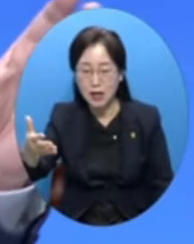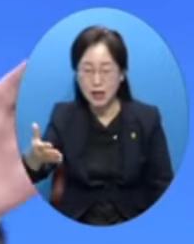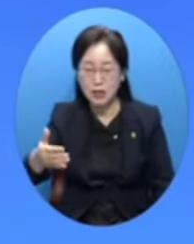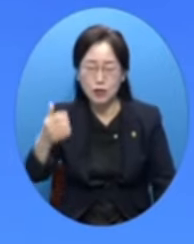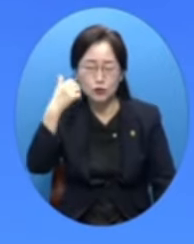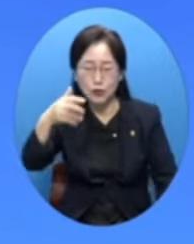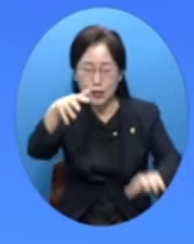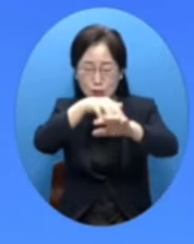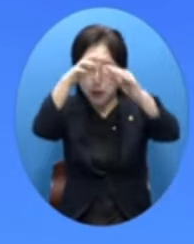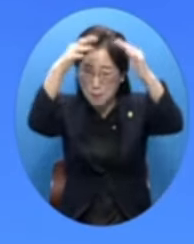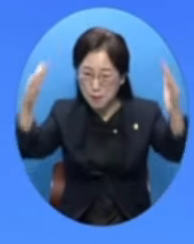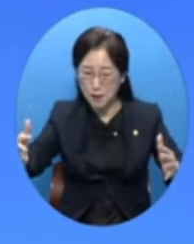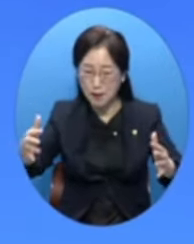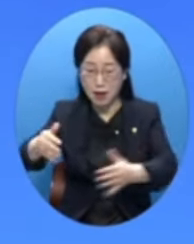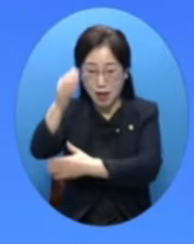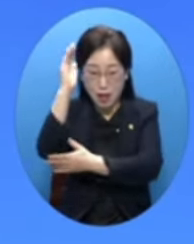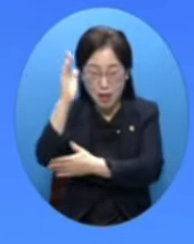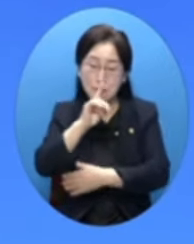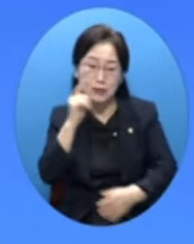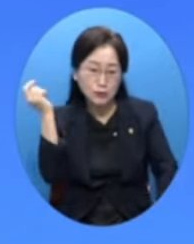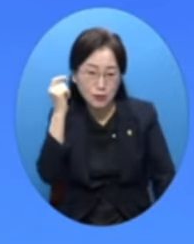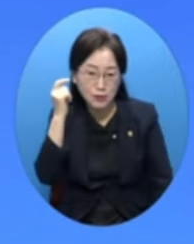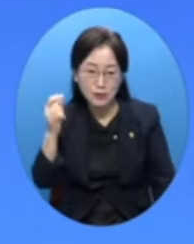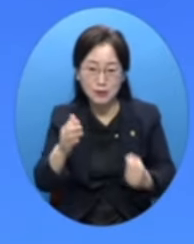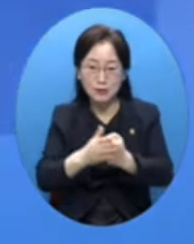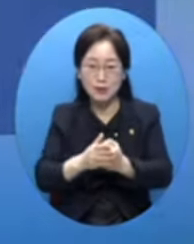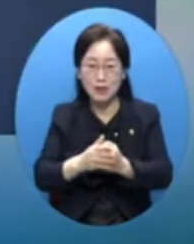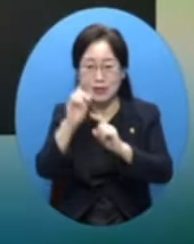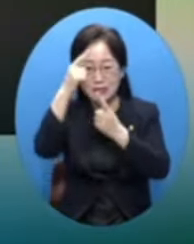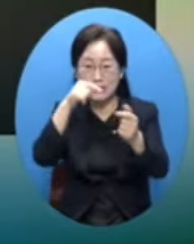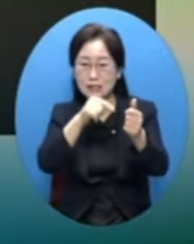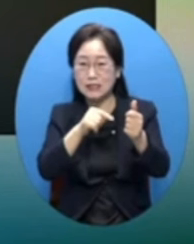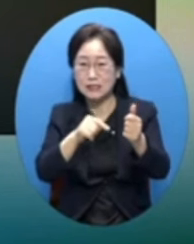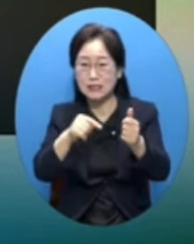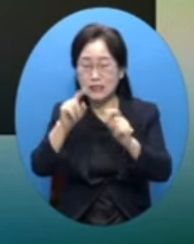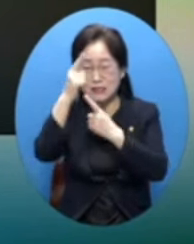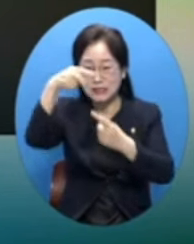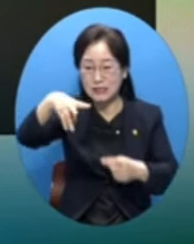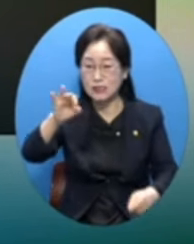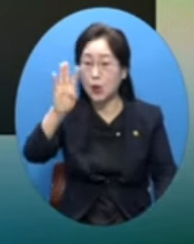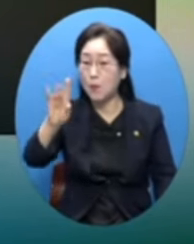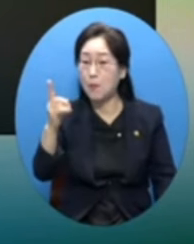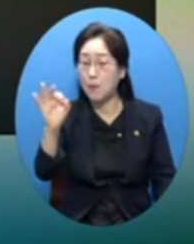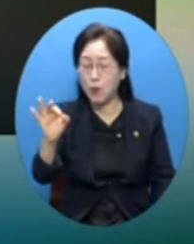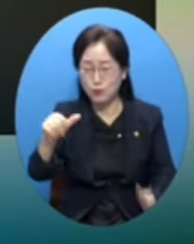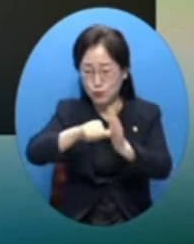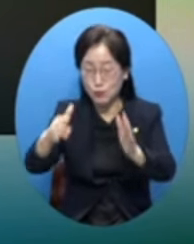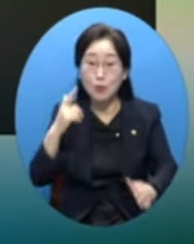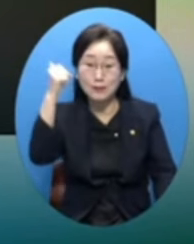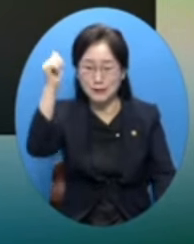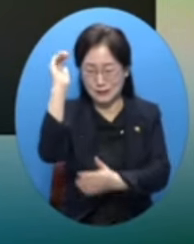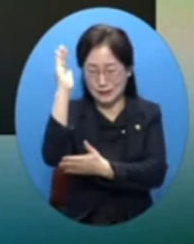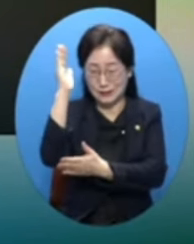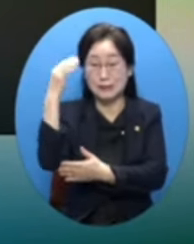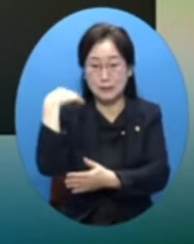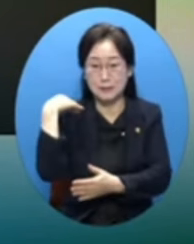천막을 치고 무슨 행사를 한다 그랬습니다. 이성봉 목사님이 유명한 부흥사 이성봉 목사님 그래서 붕해린다고